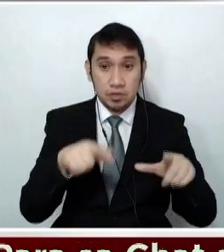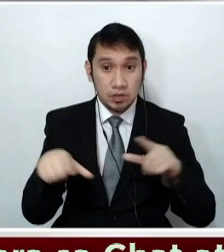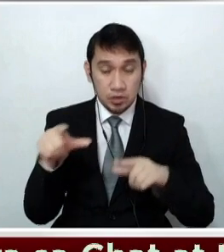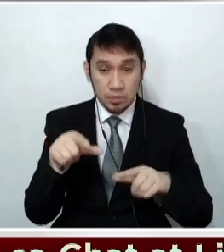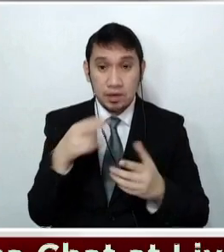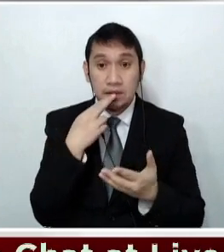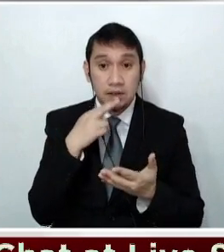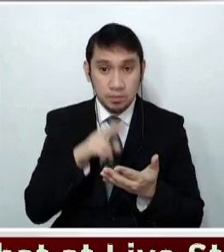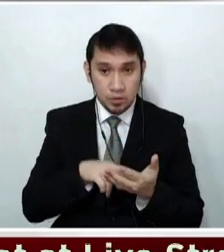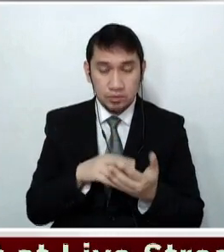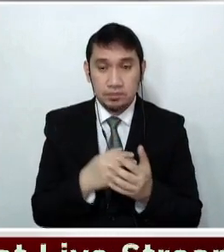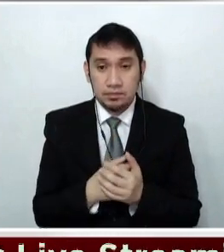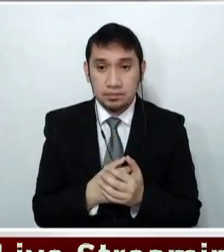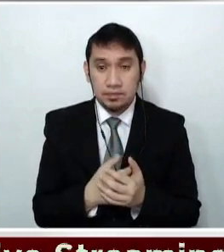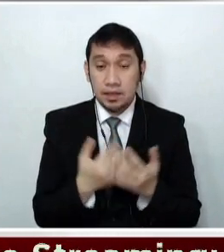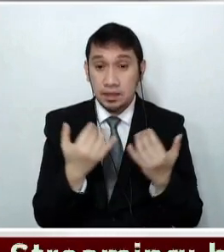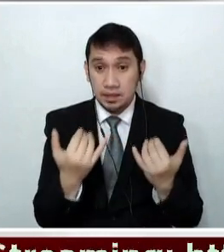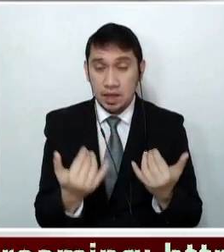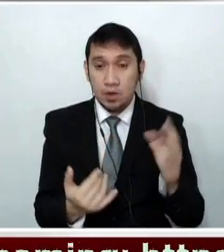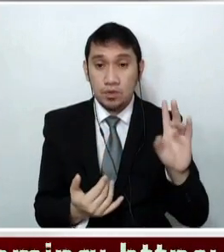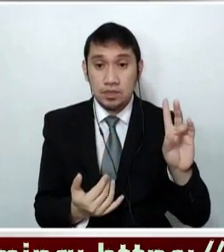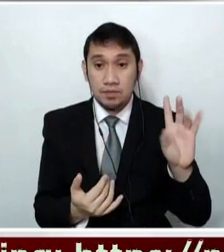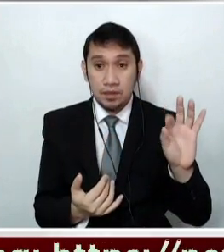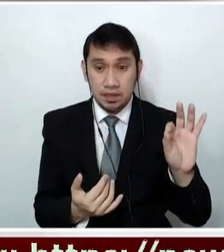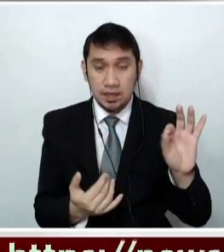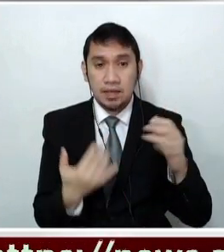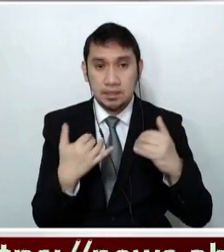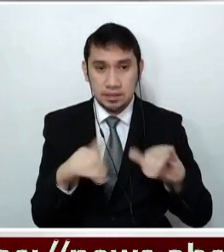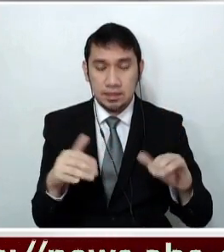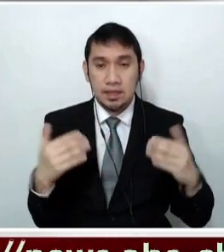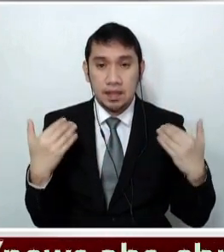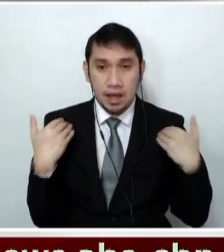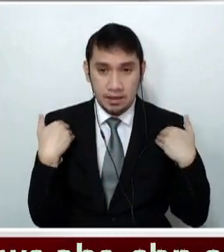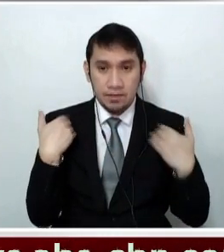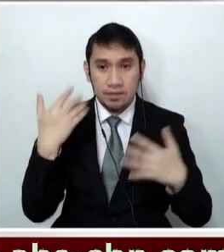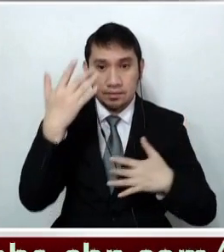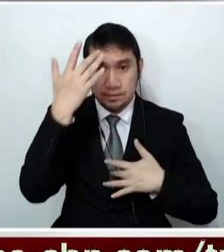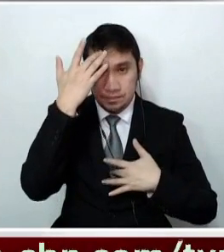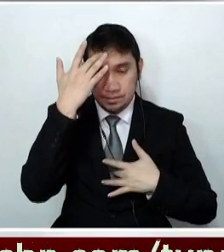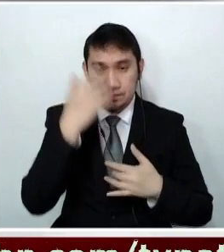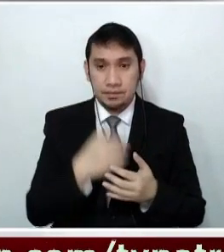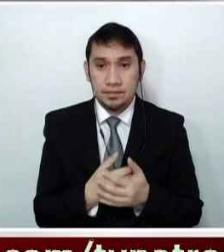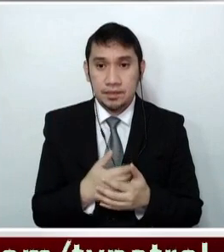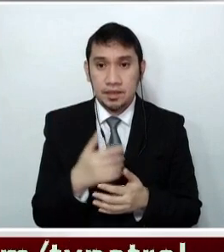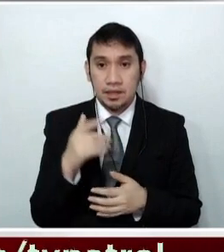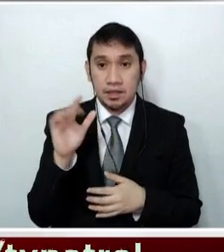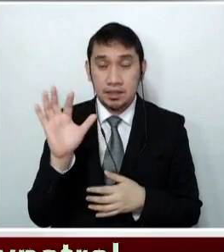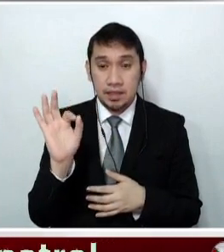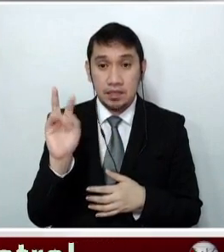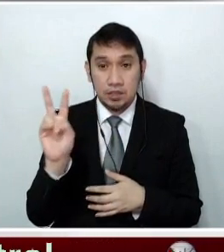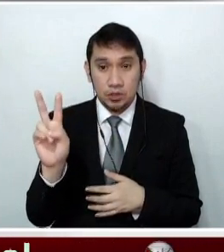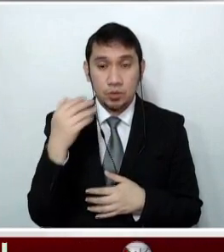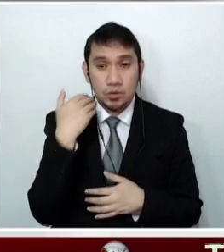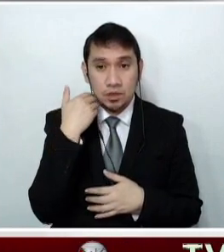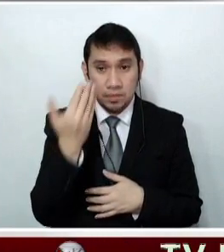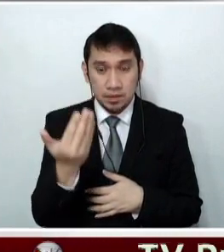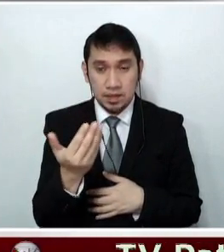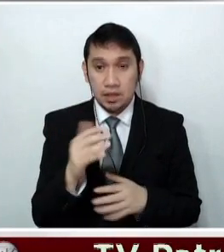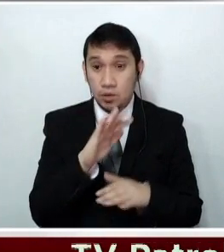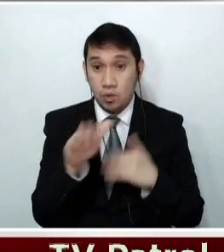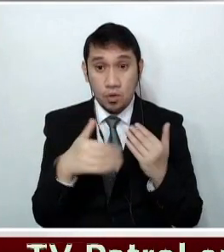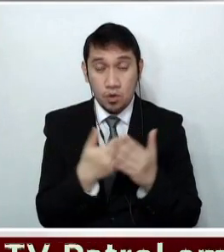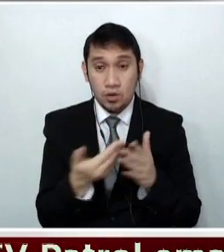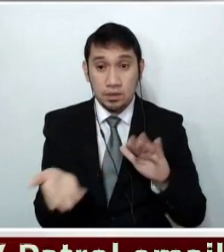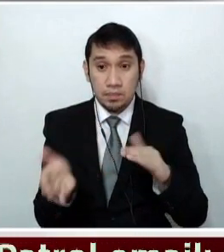na ito, nasa higit 79,000 ang active cases. May 72 namang namatay para sa higit 29,000 na